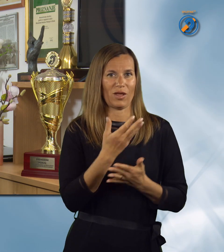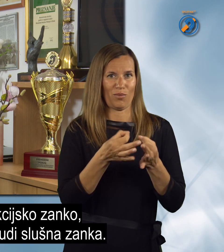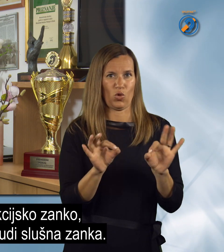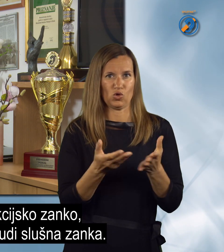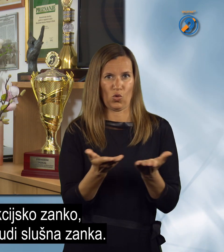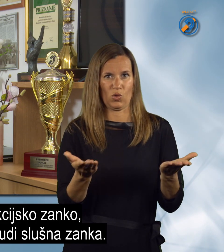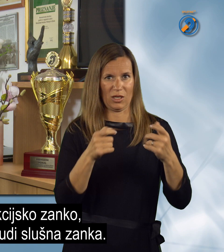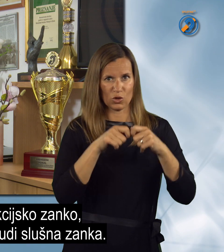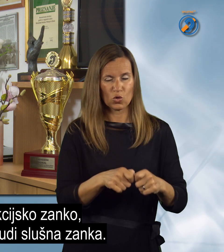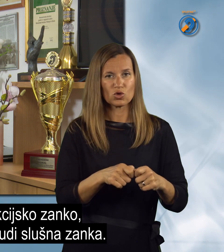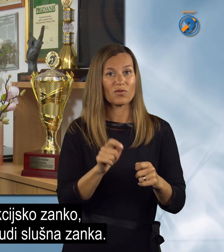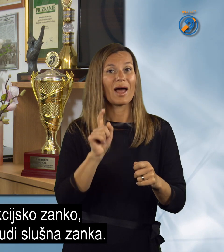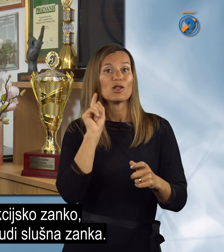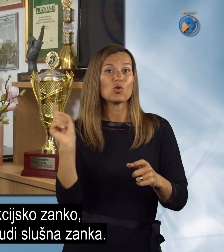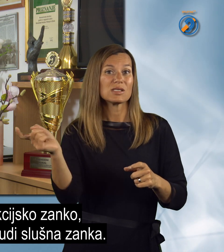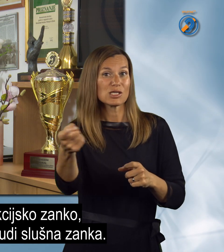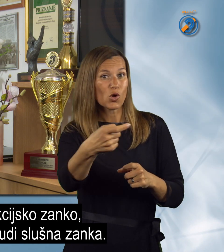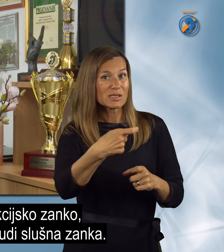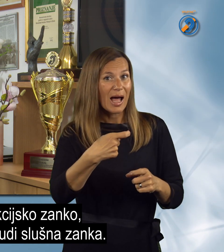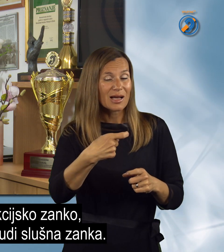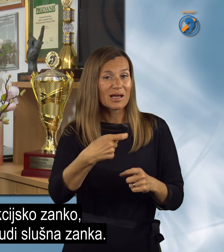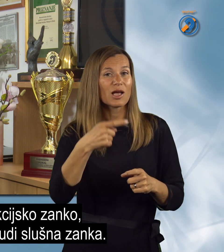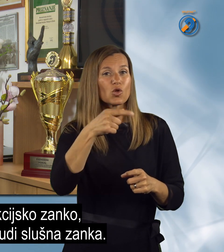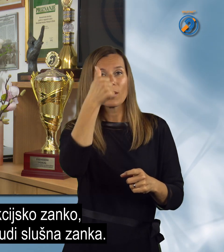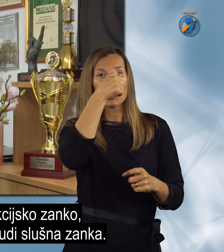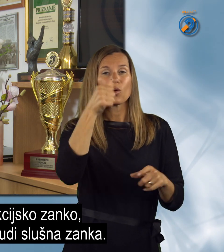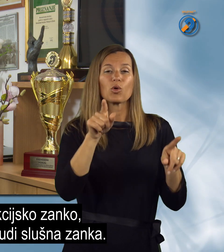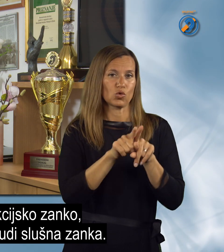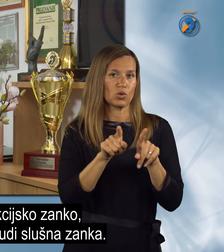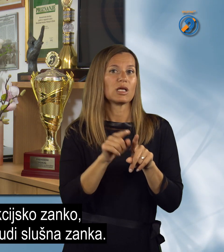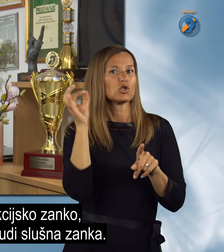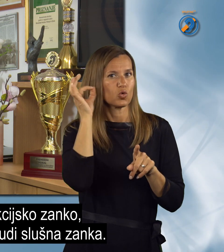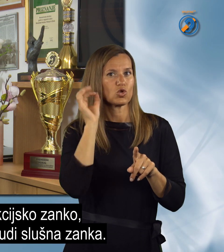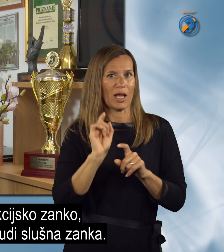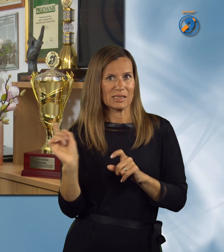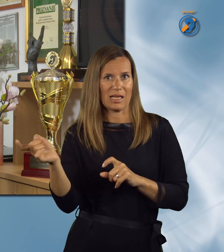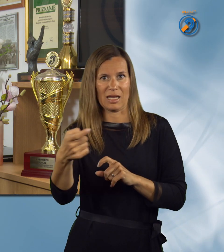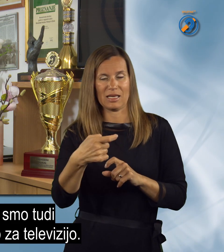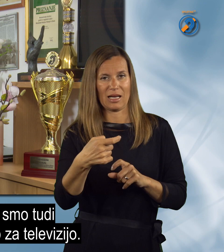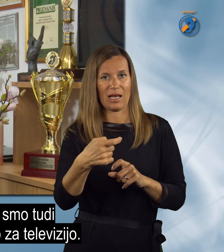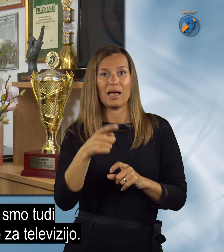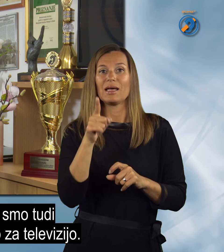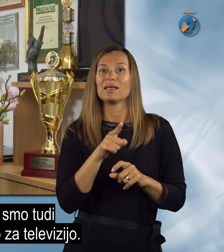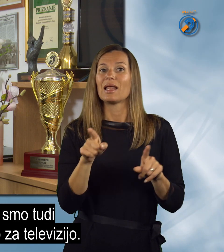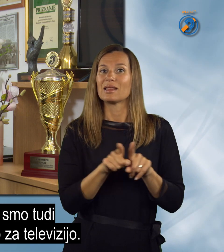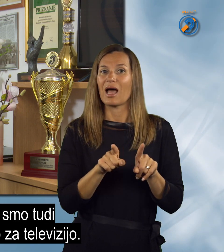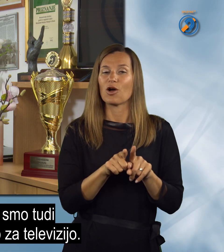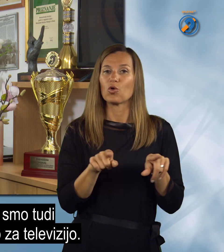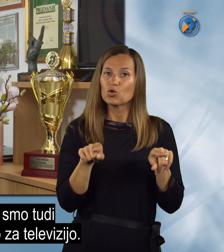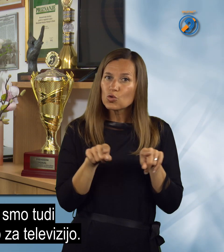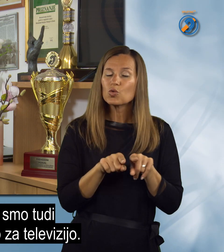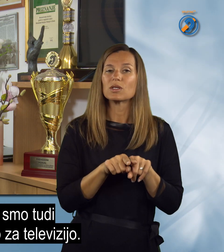prostorih društva indukcijsko zanko, ki imenujemo tudi slušna zanka, in enako